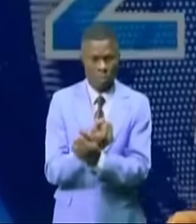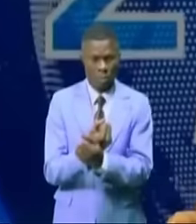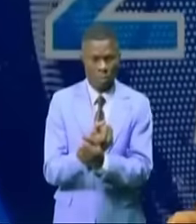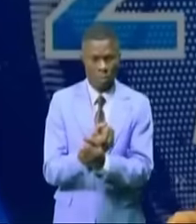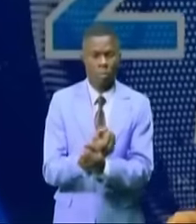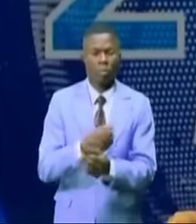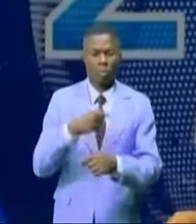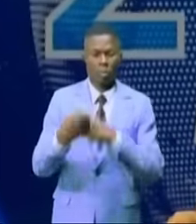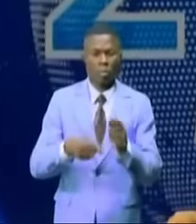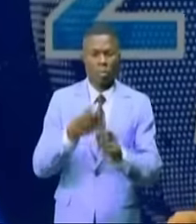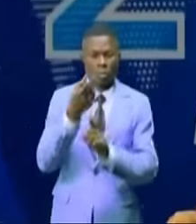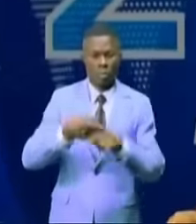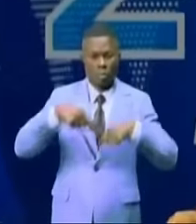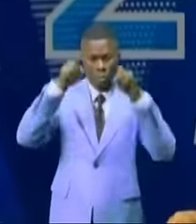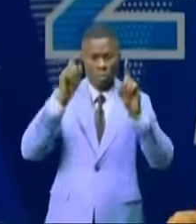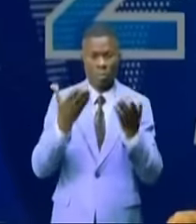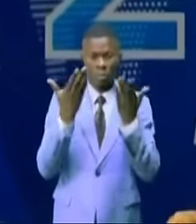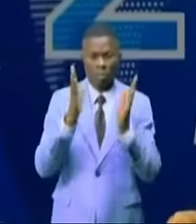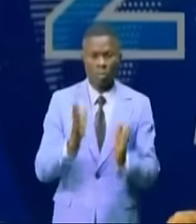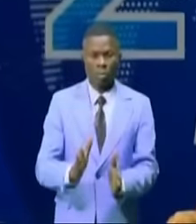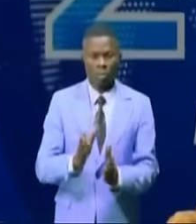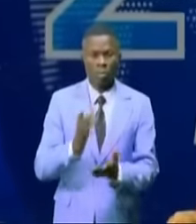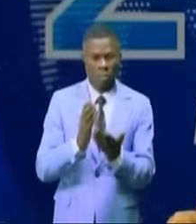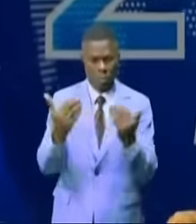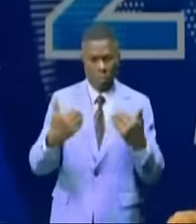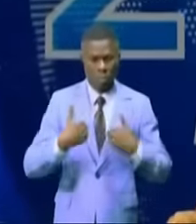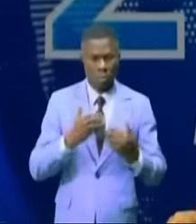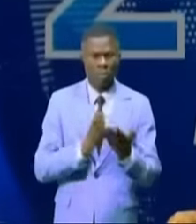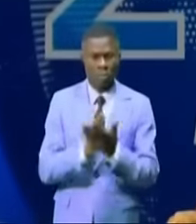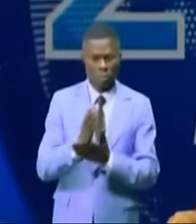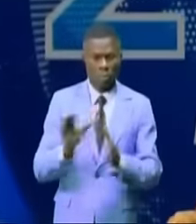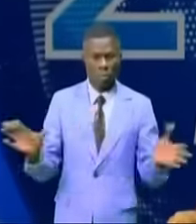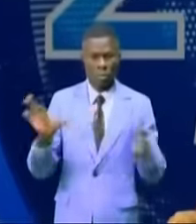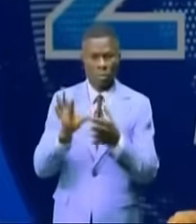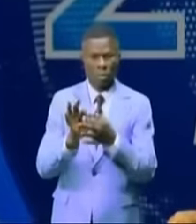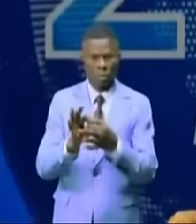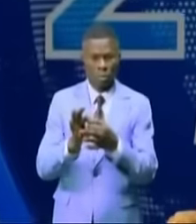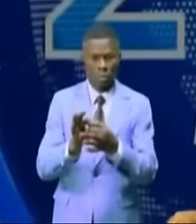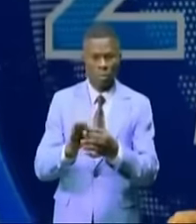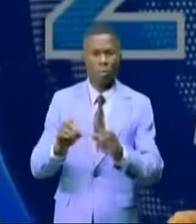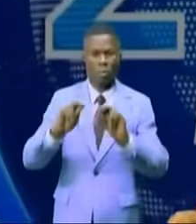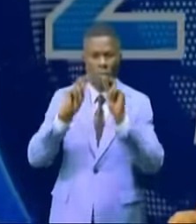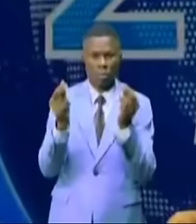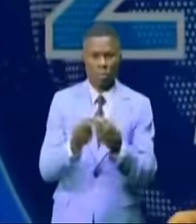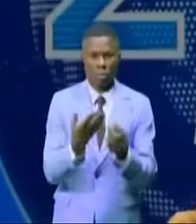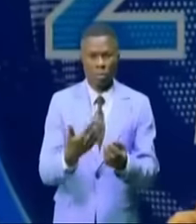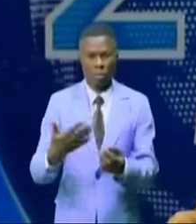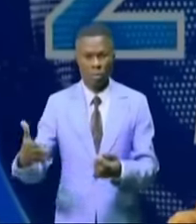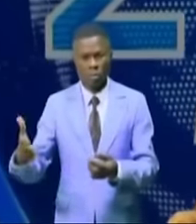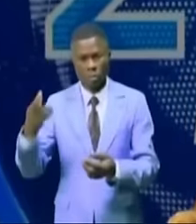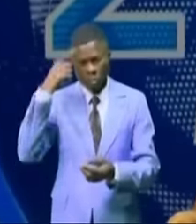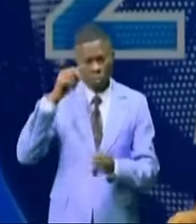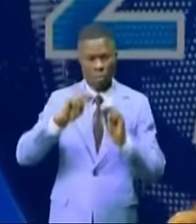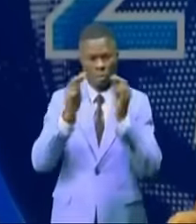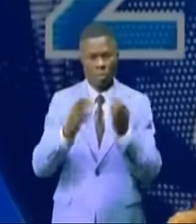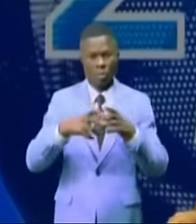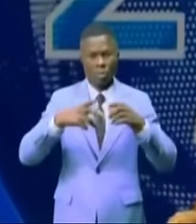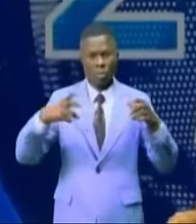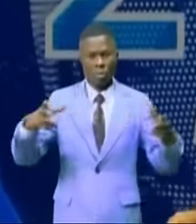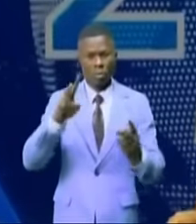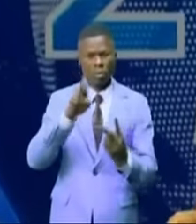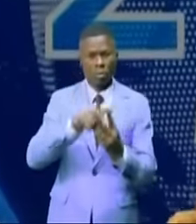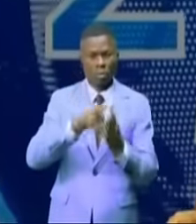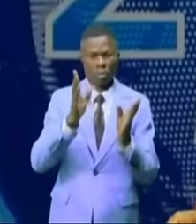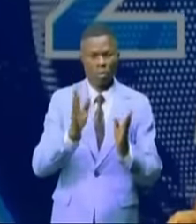début de cette année académique. Tout étudiant congolais devra se familiariser avec le maniement des armes pour grossir les rangs des réservistes